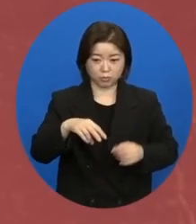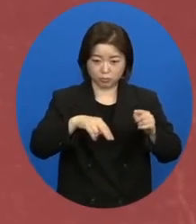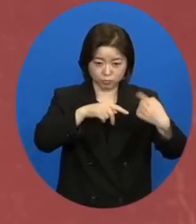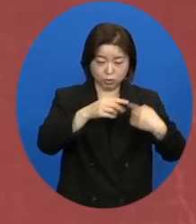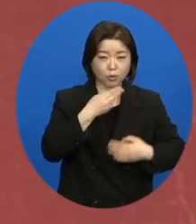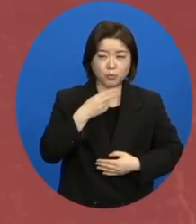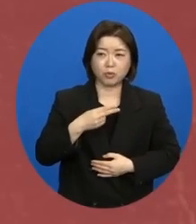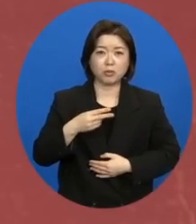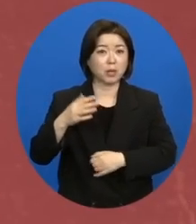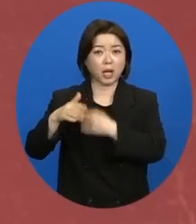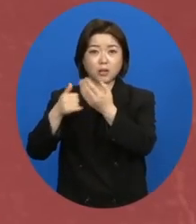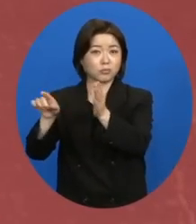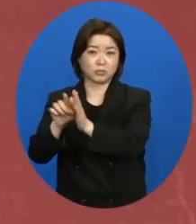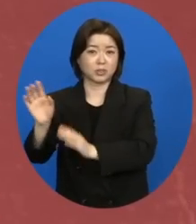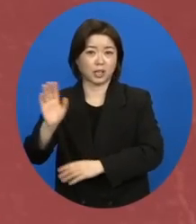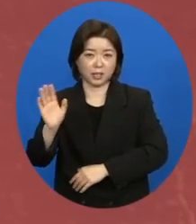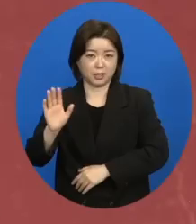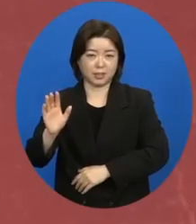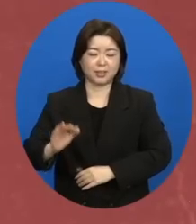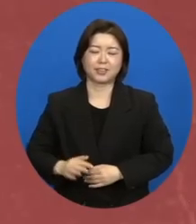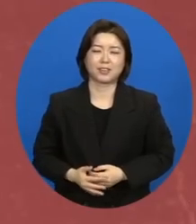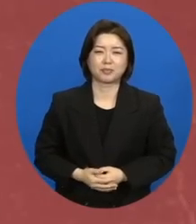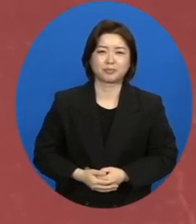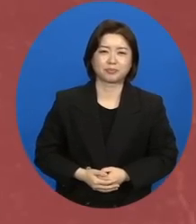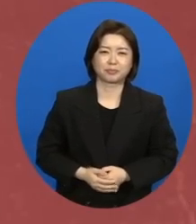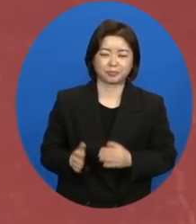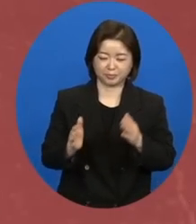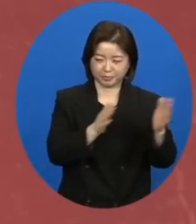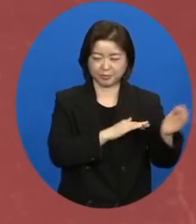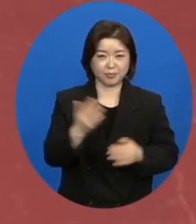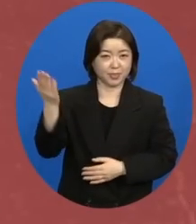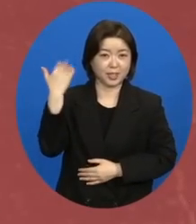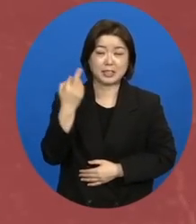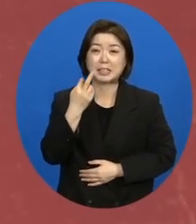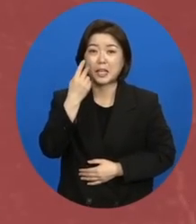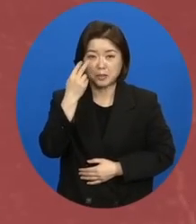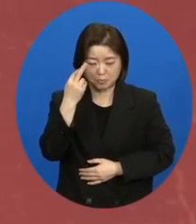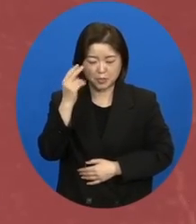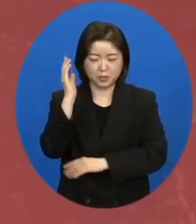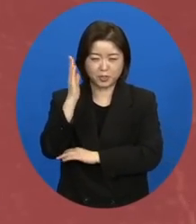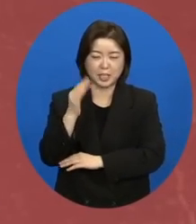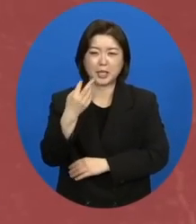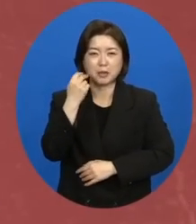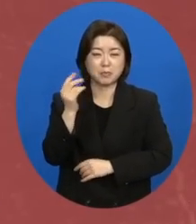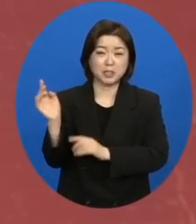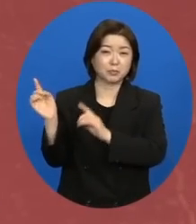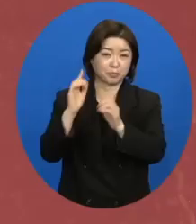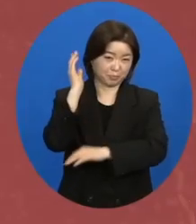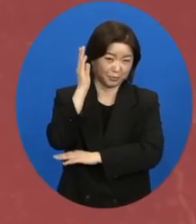한 번은 옛날 유명한 미국 얘기인데, 미국 부흥사들이 했던 얘기인데,